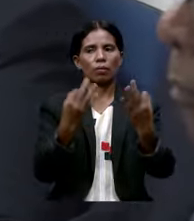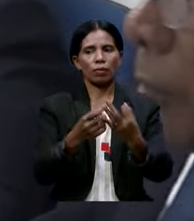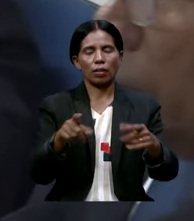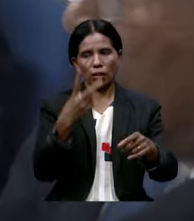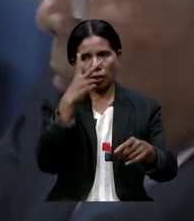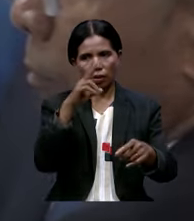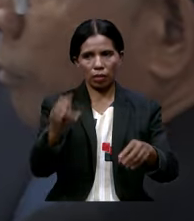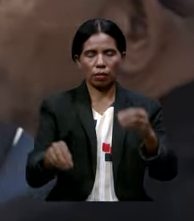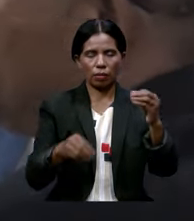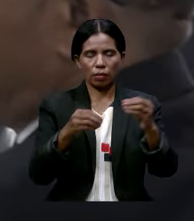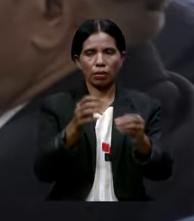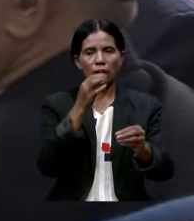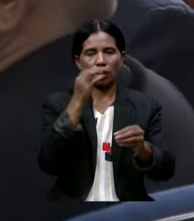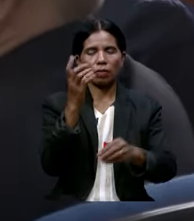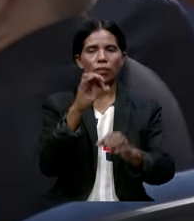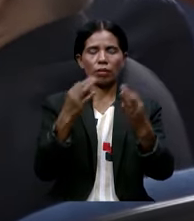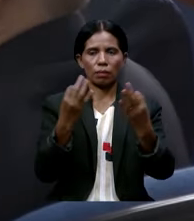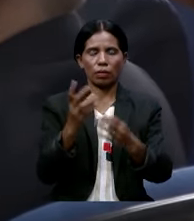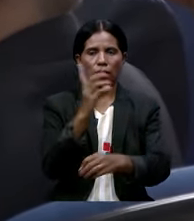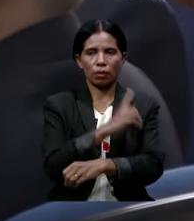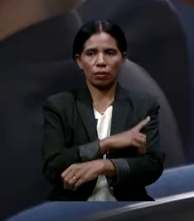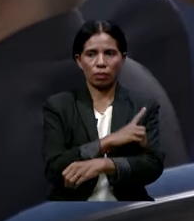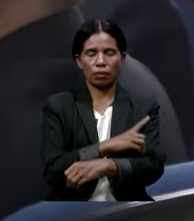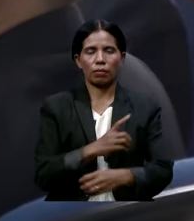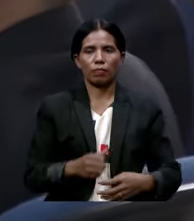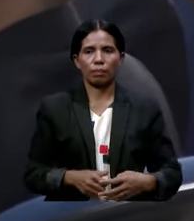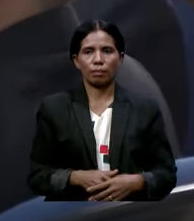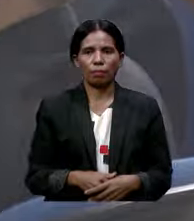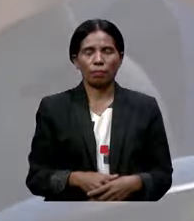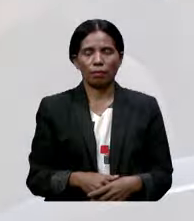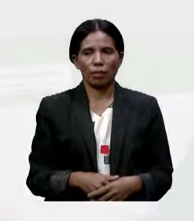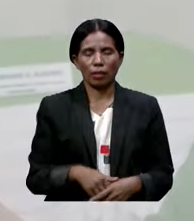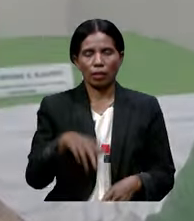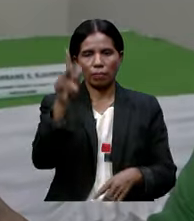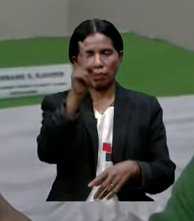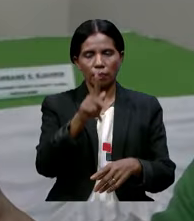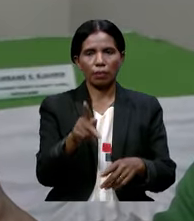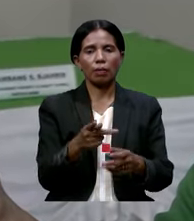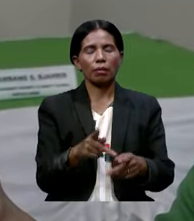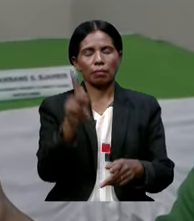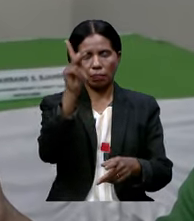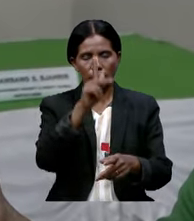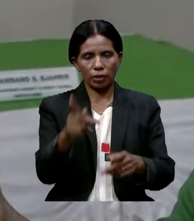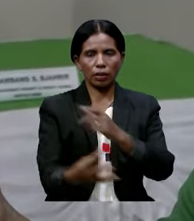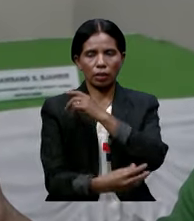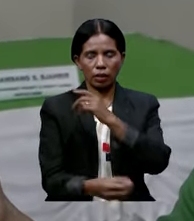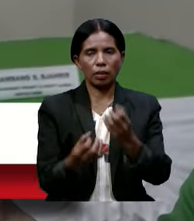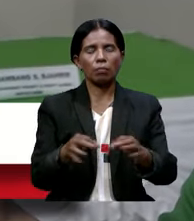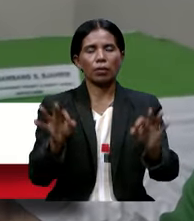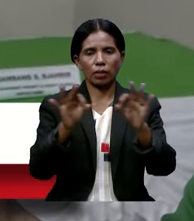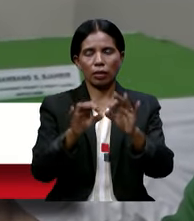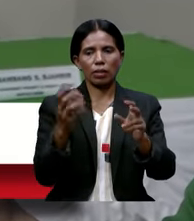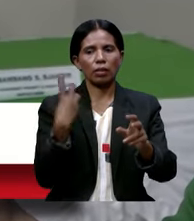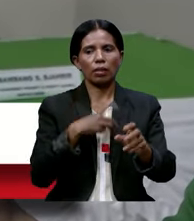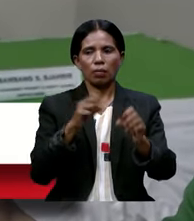hareliu ba konsumo familia siranian kada loron. Pesquisa kia kria no importante tambo di neta bele atene